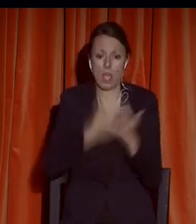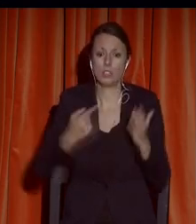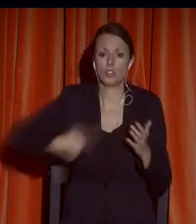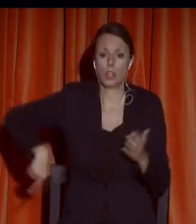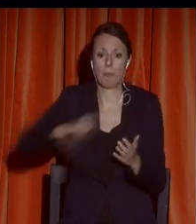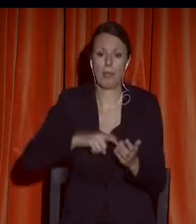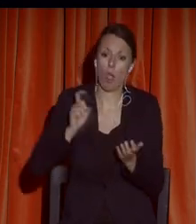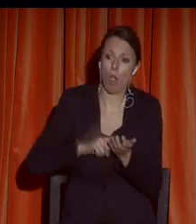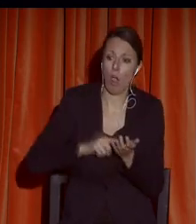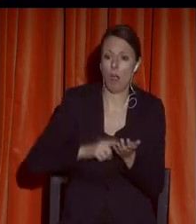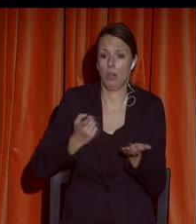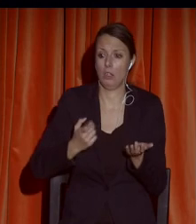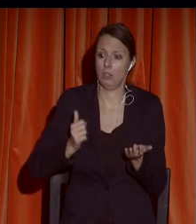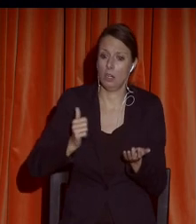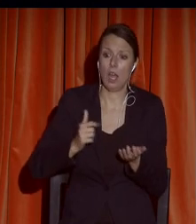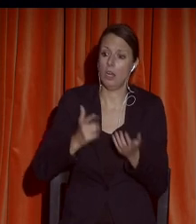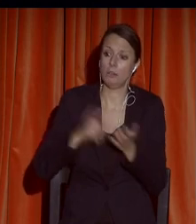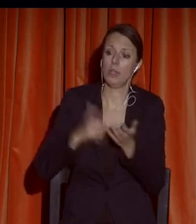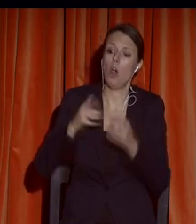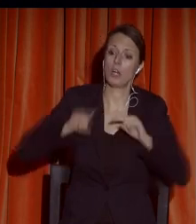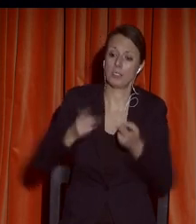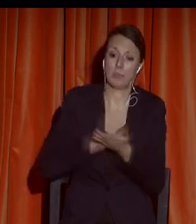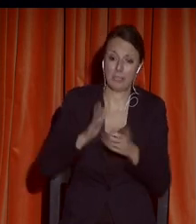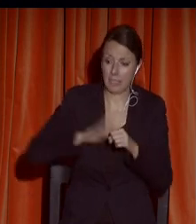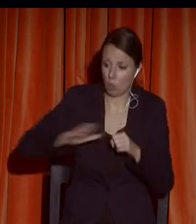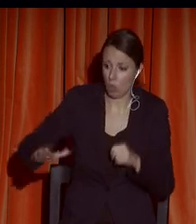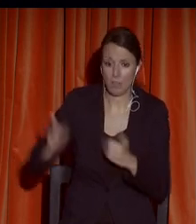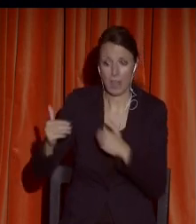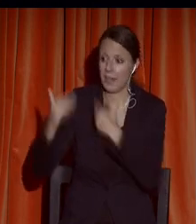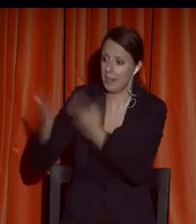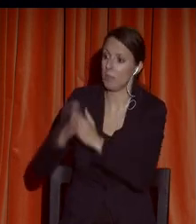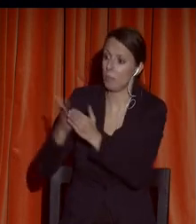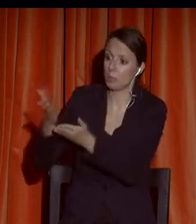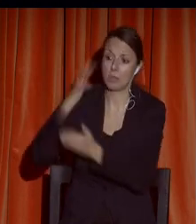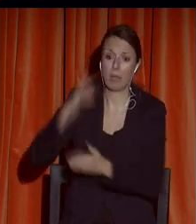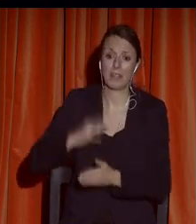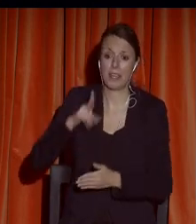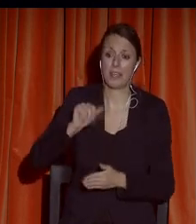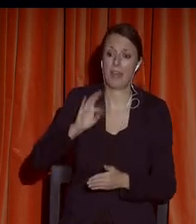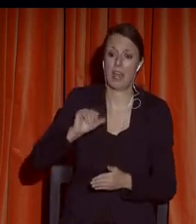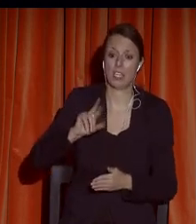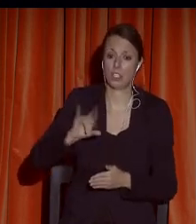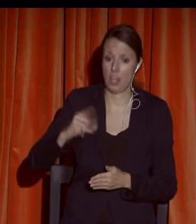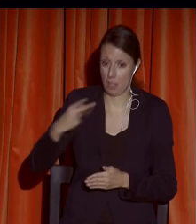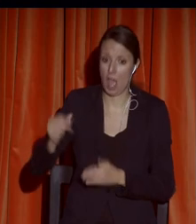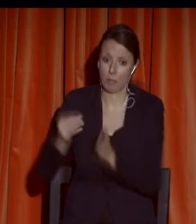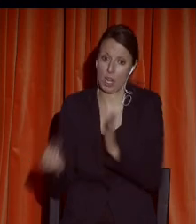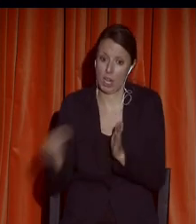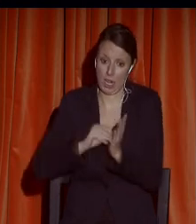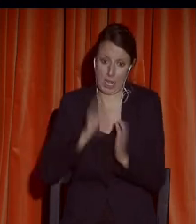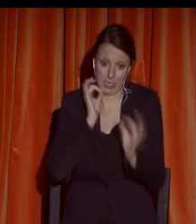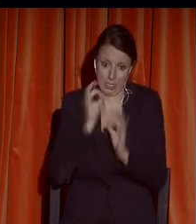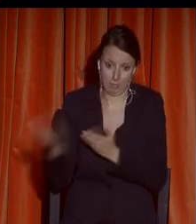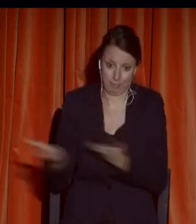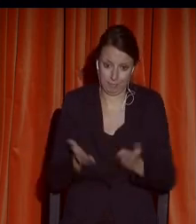głosu organizacji międzynarodowych i oddaję głos pani Katarzynie Gardabchadze. Ja może powiem